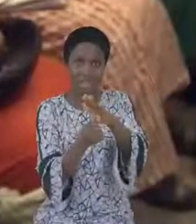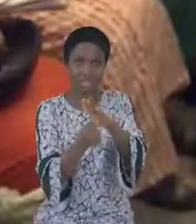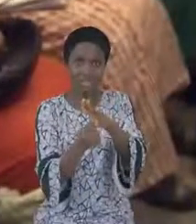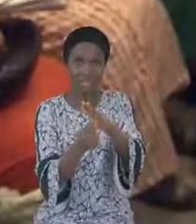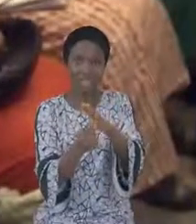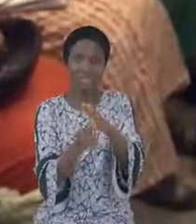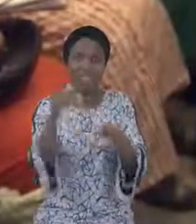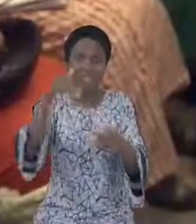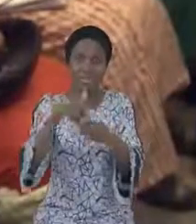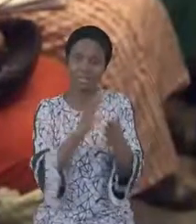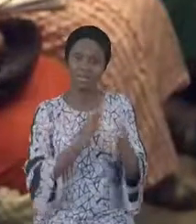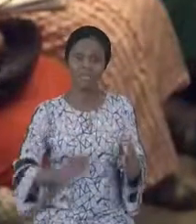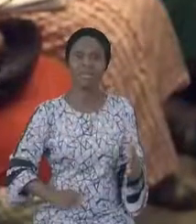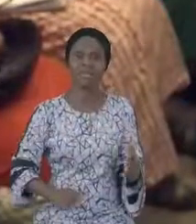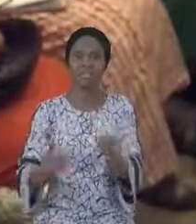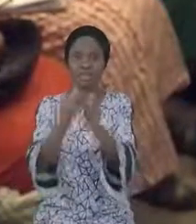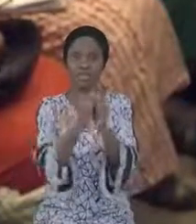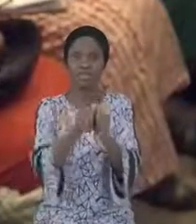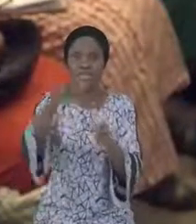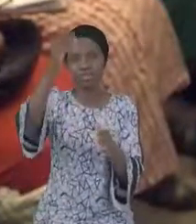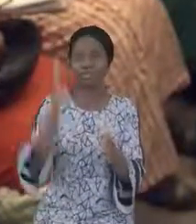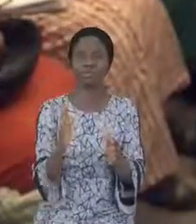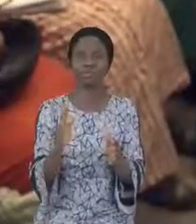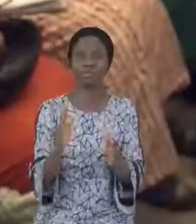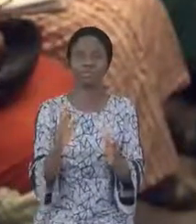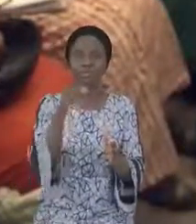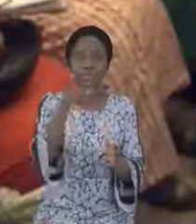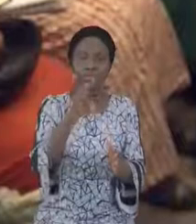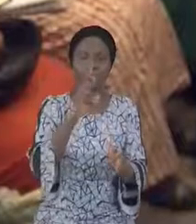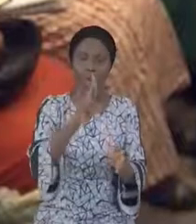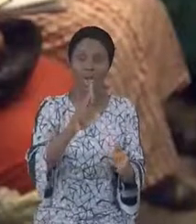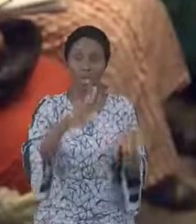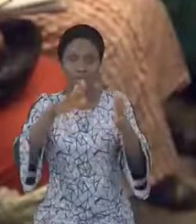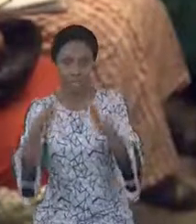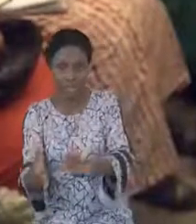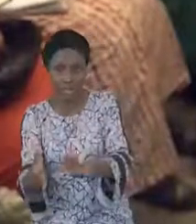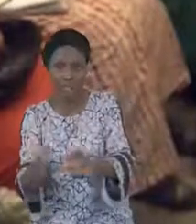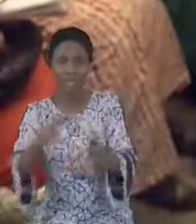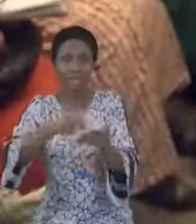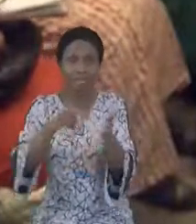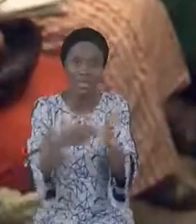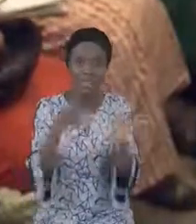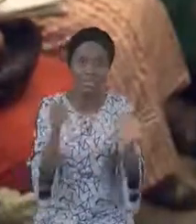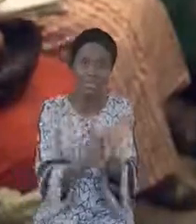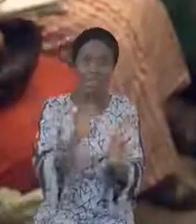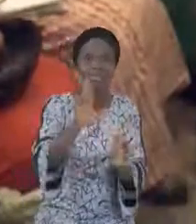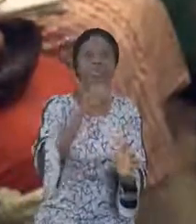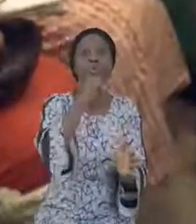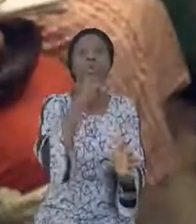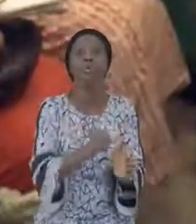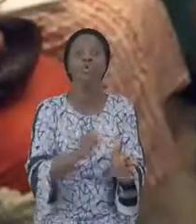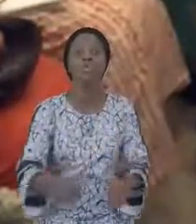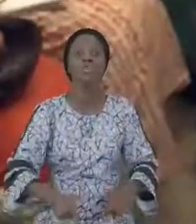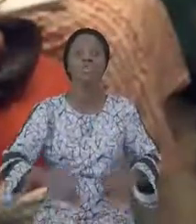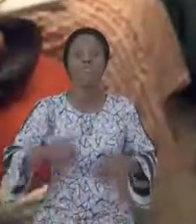Car vous êtes mort, l'ancienne vie est morte. Je n'ai pas entendu votre amen.